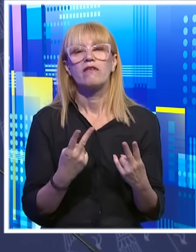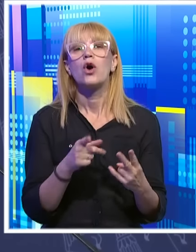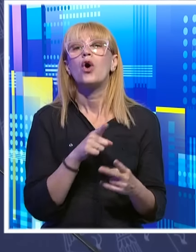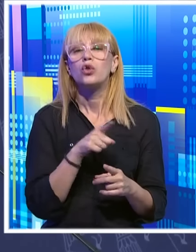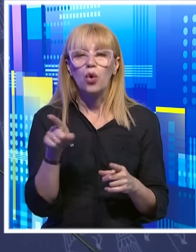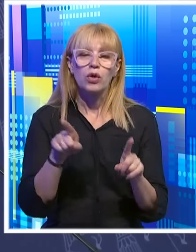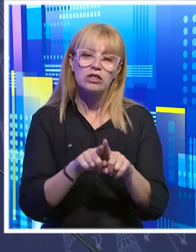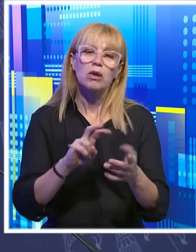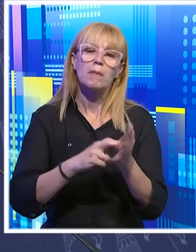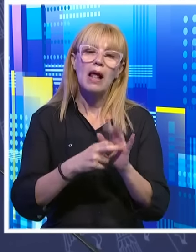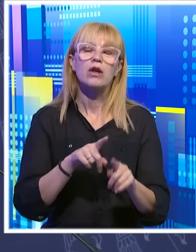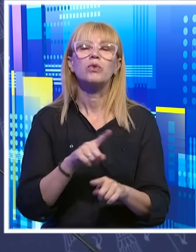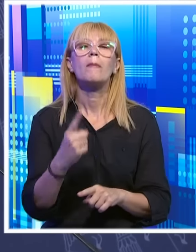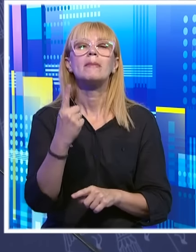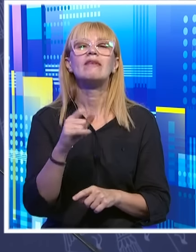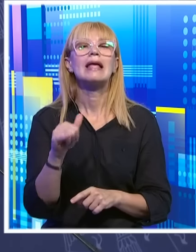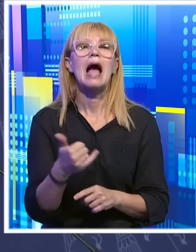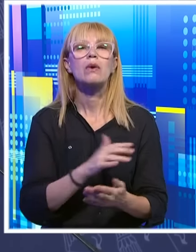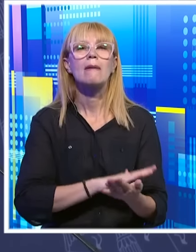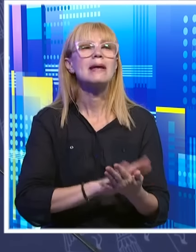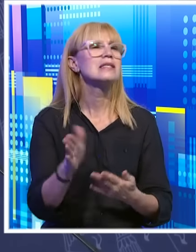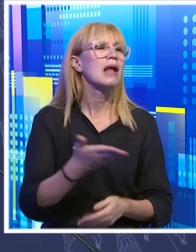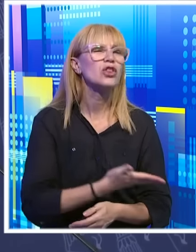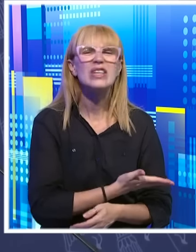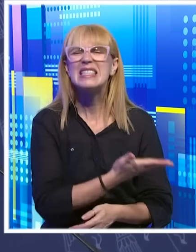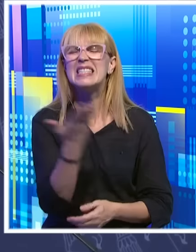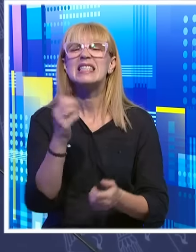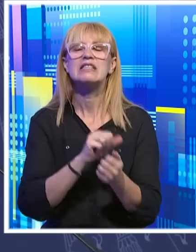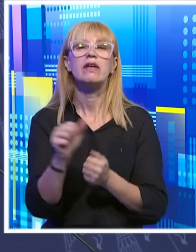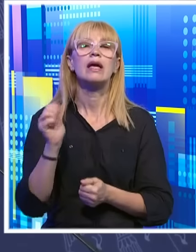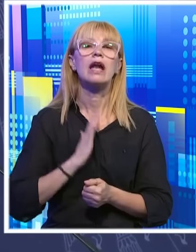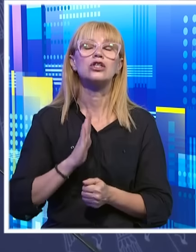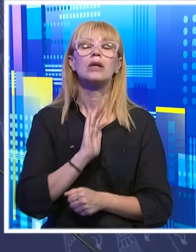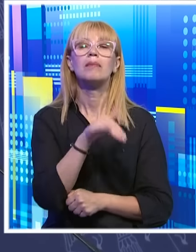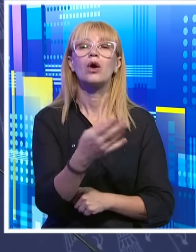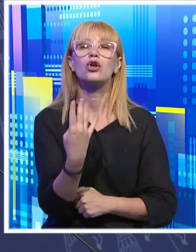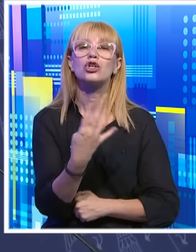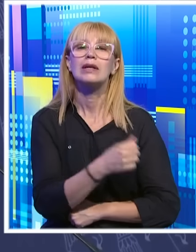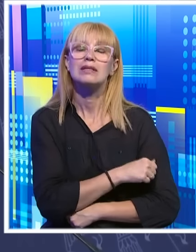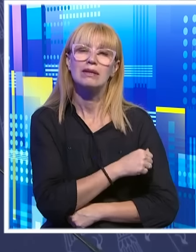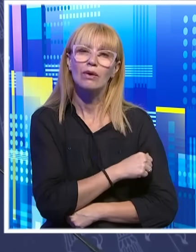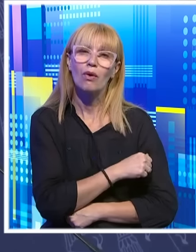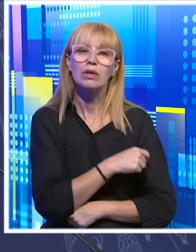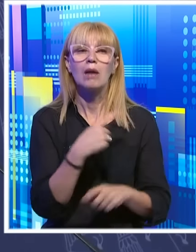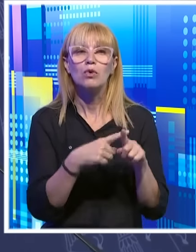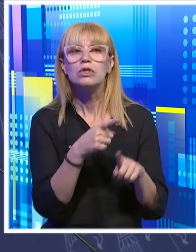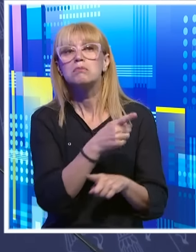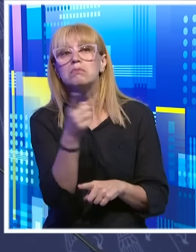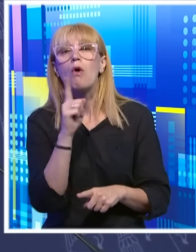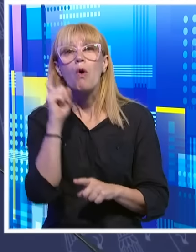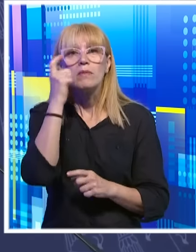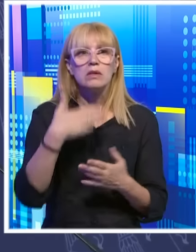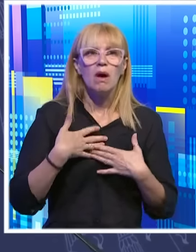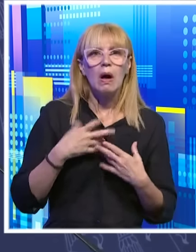takođe do 1. januara sve potpuno besplatno za sve građane preko 40 godina. I za sve one koji misle da su ugroženi na bilo